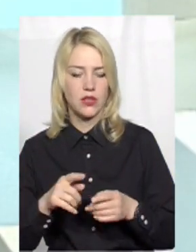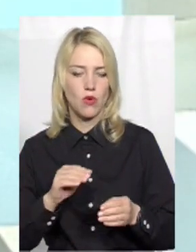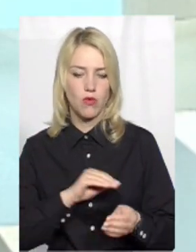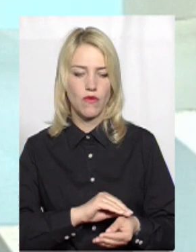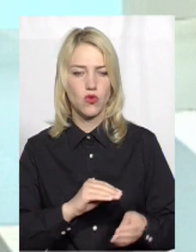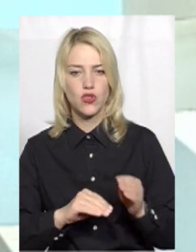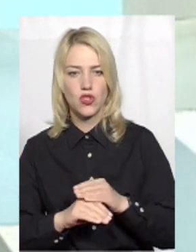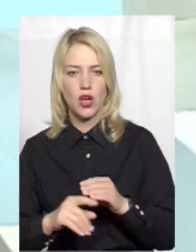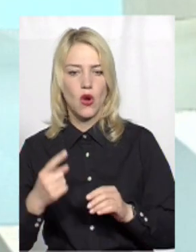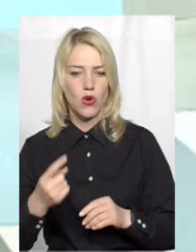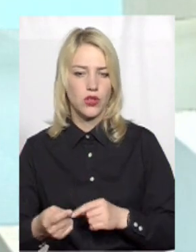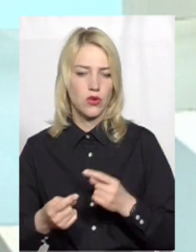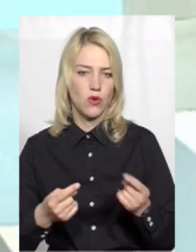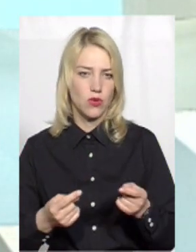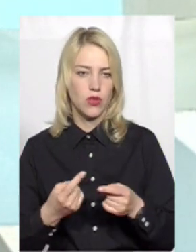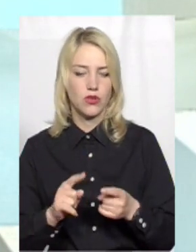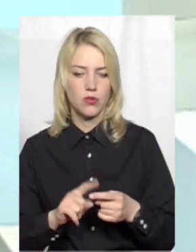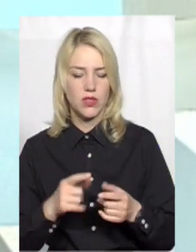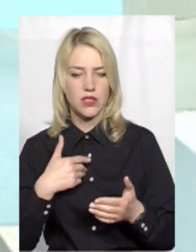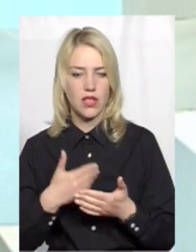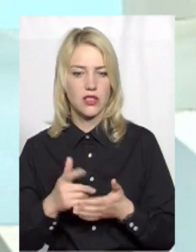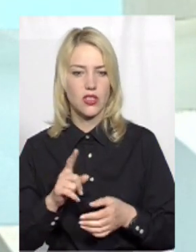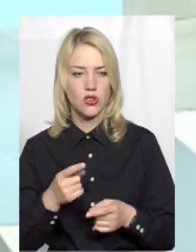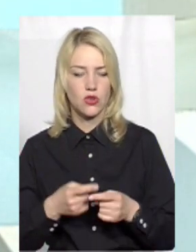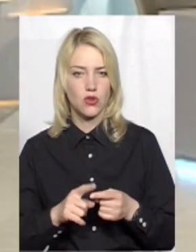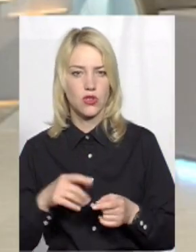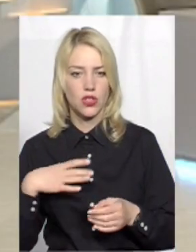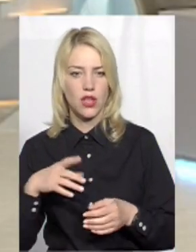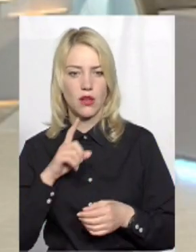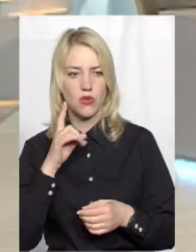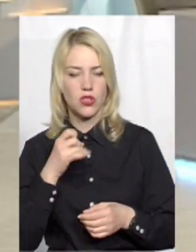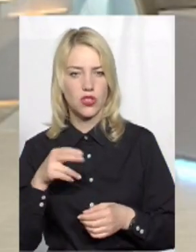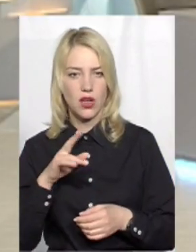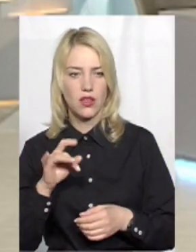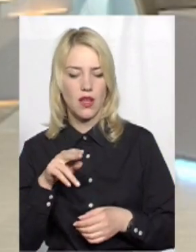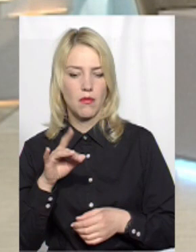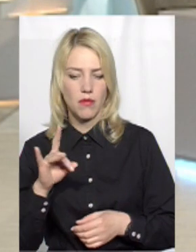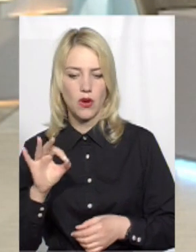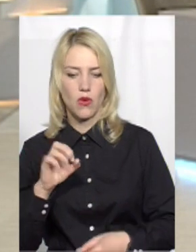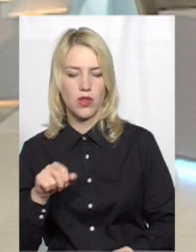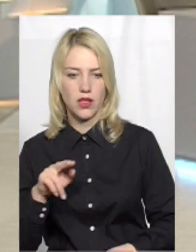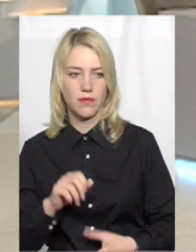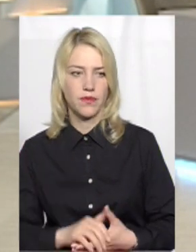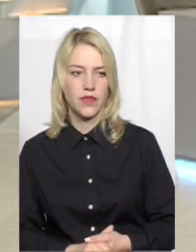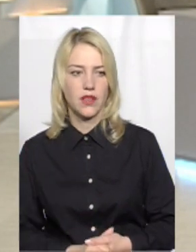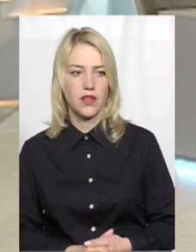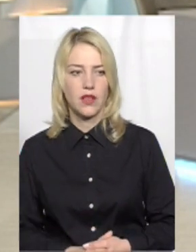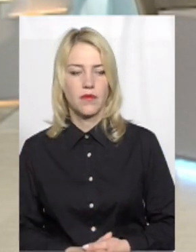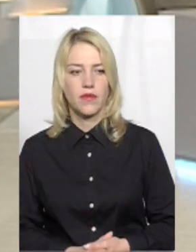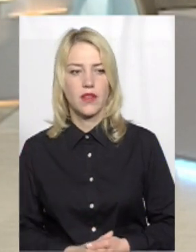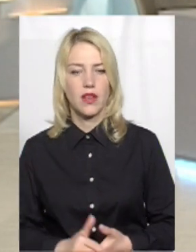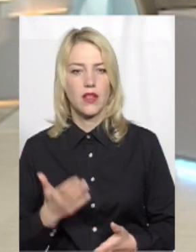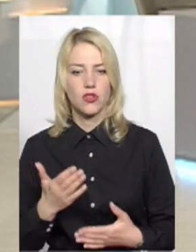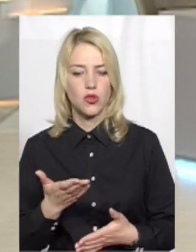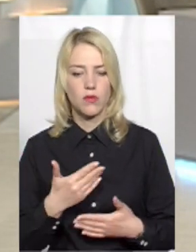одне одного, мені здається, що саме цього чекала молодіжна рада при ОДА. Ось ви вже почали говорити